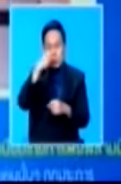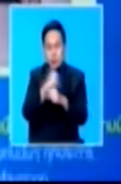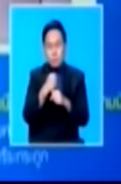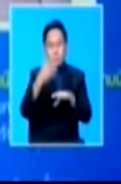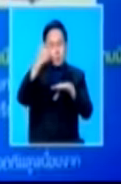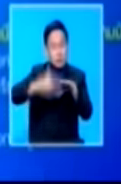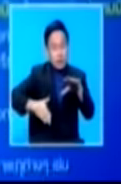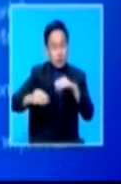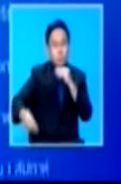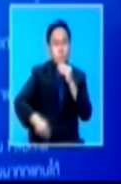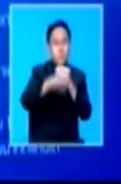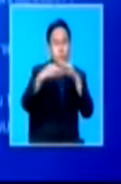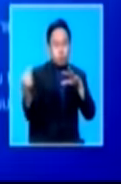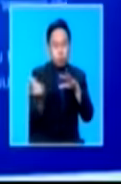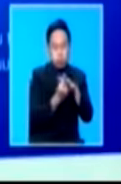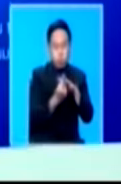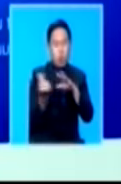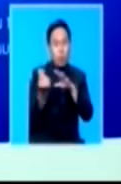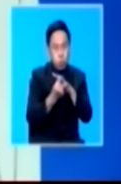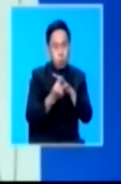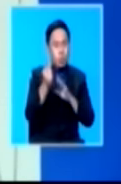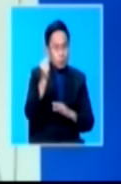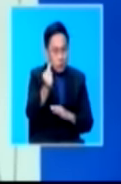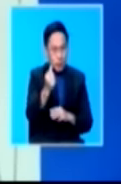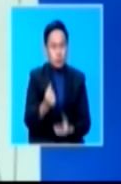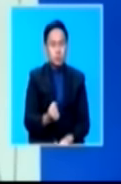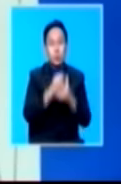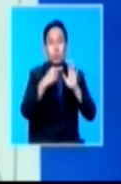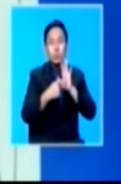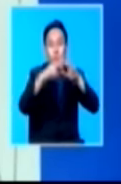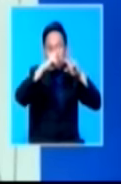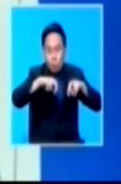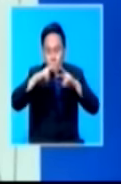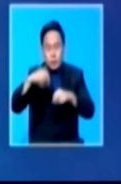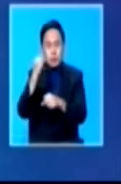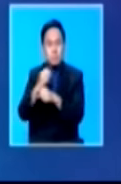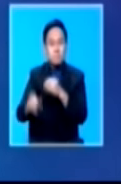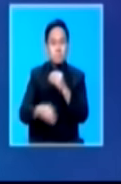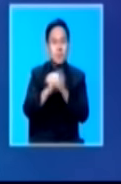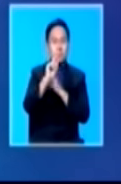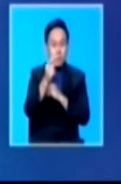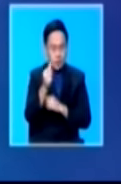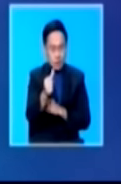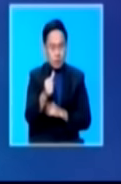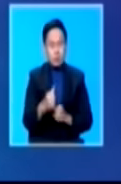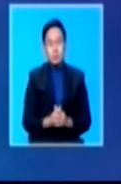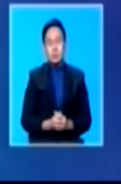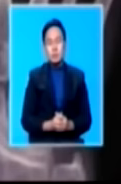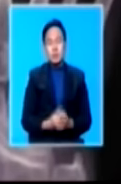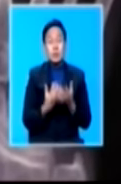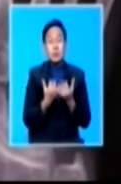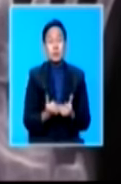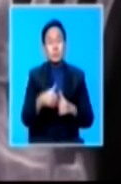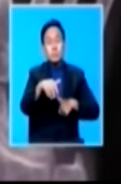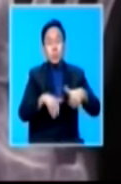นนี่เป็นสิ่งที่เราจะต้องพัฒนาต่อไปเรื่อยๆนะครับแล้วข้อสำคัญก็คือบรรดา อะไรพ่อแม่